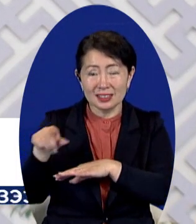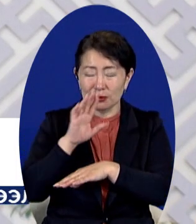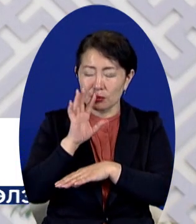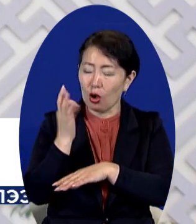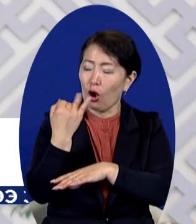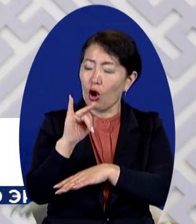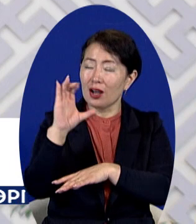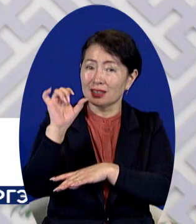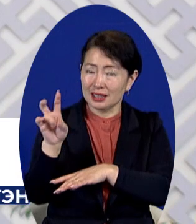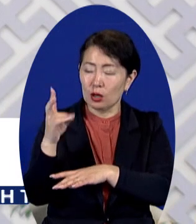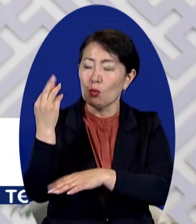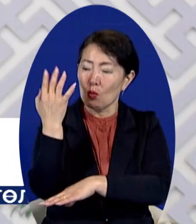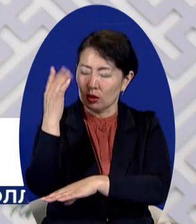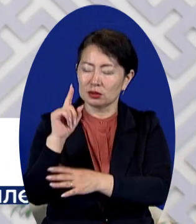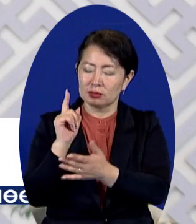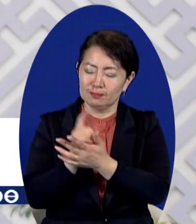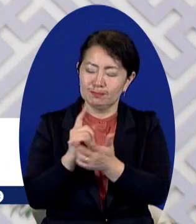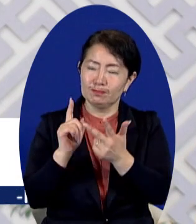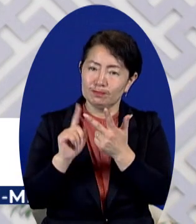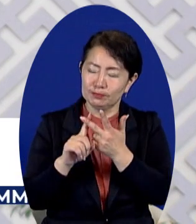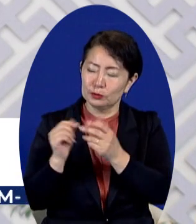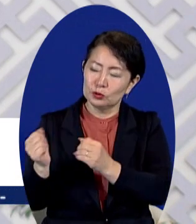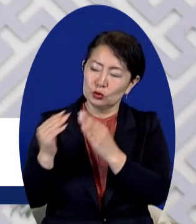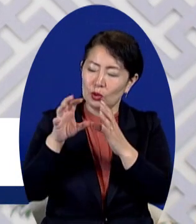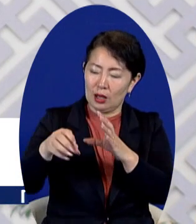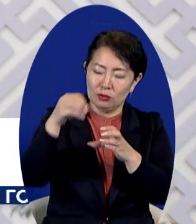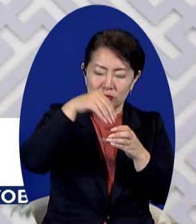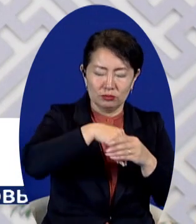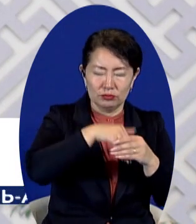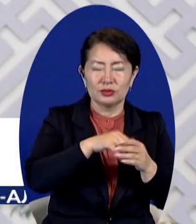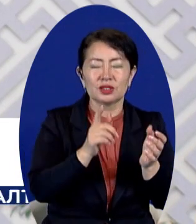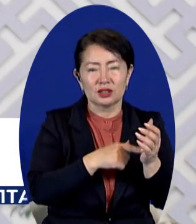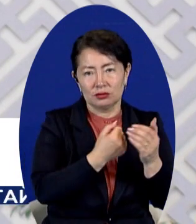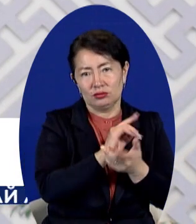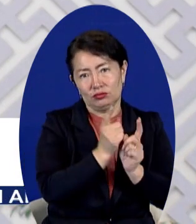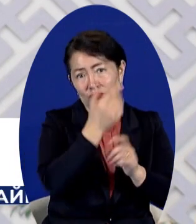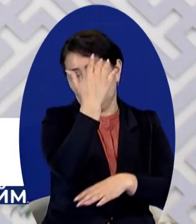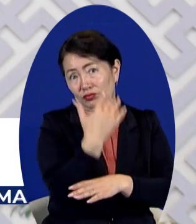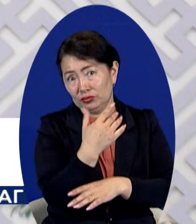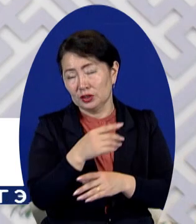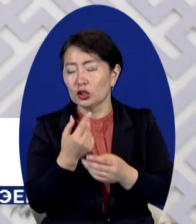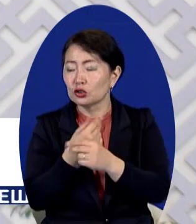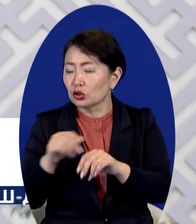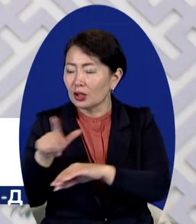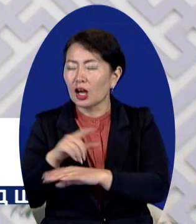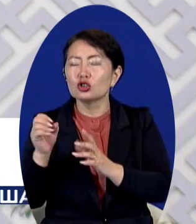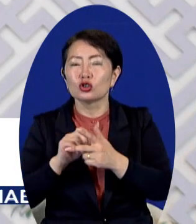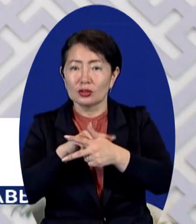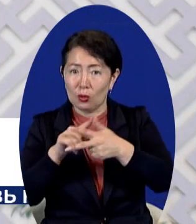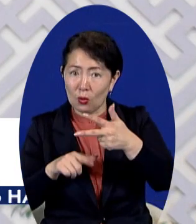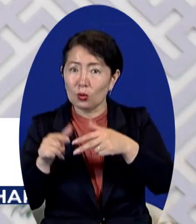сангийн зайлшгүй, ой модын зайлшгүй шилжүүлэх юм уу авах шаардлагатай, ийм тал чөлөөлөх шаардлагатай ийм